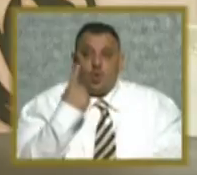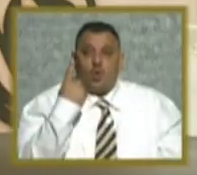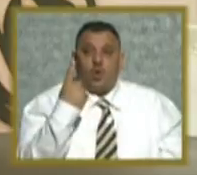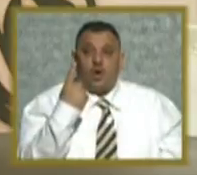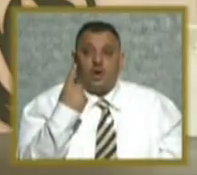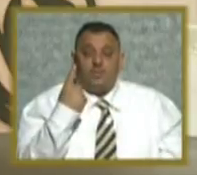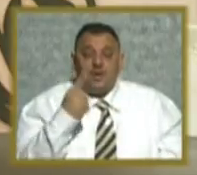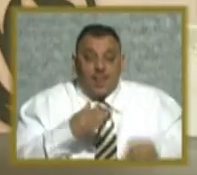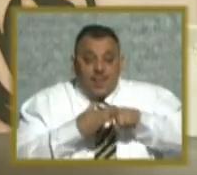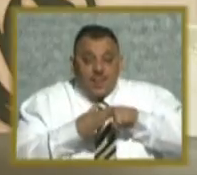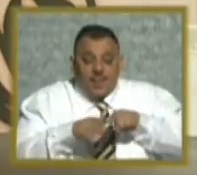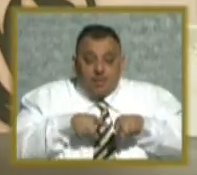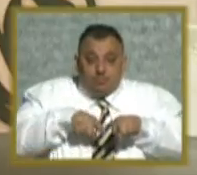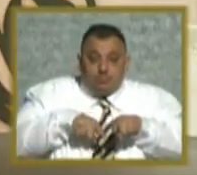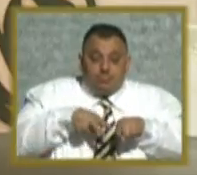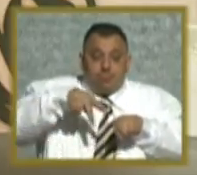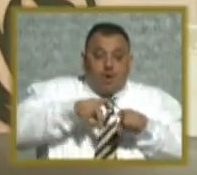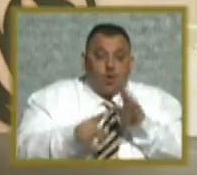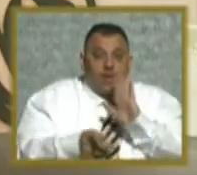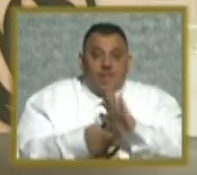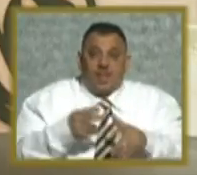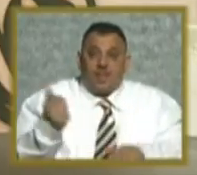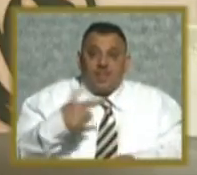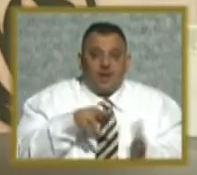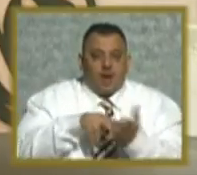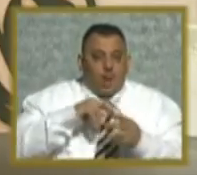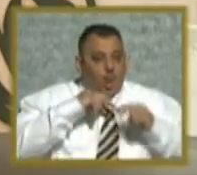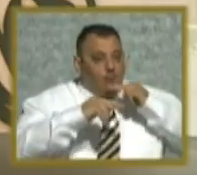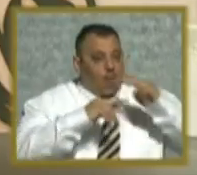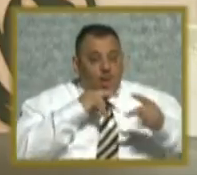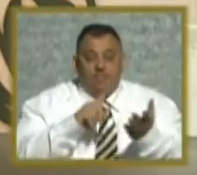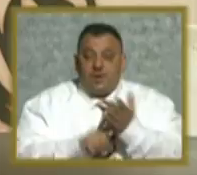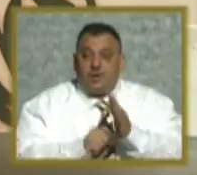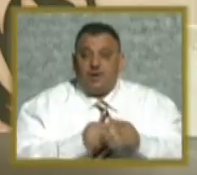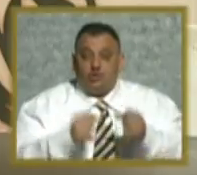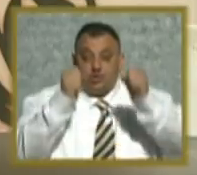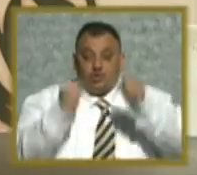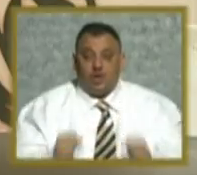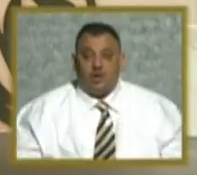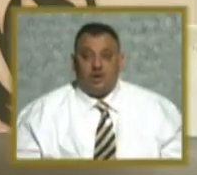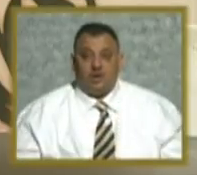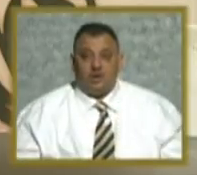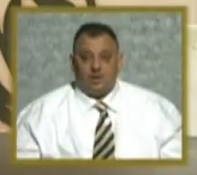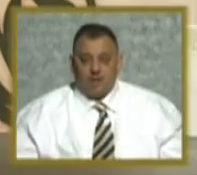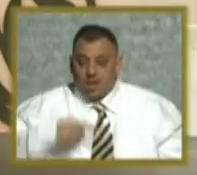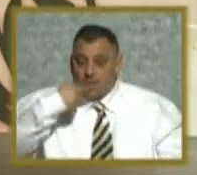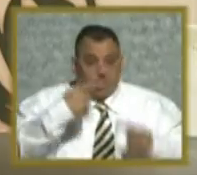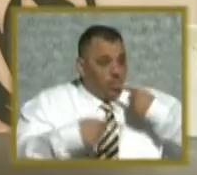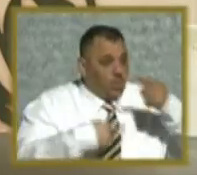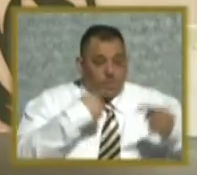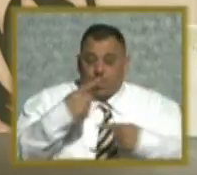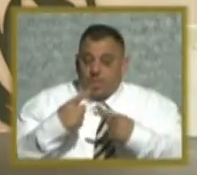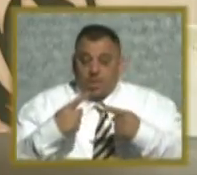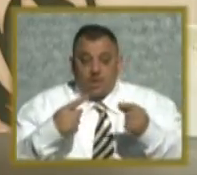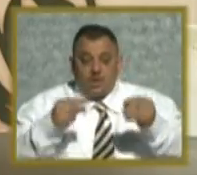لا يستبرئ من البول، وأما الآخر فكان يمشي بالنميم. ليس هناك أعظم من النمام في إفساد الناس، فيفعل ما